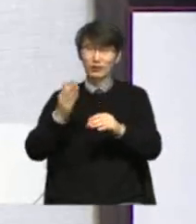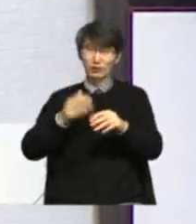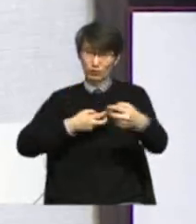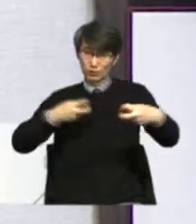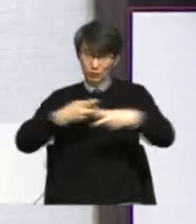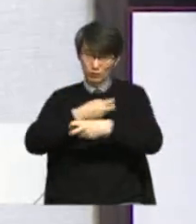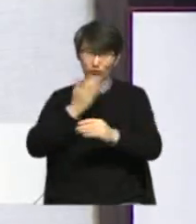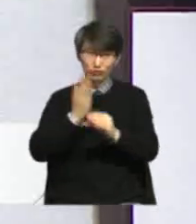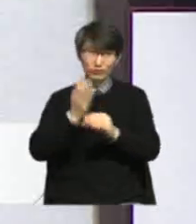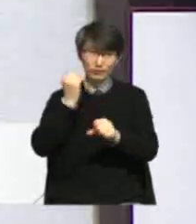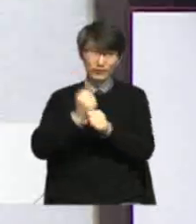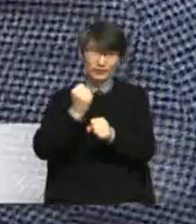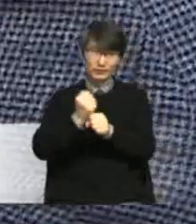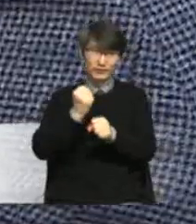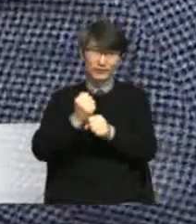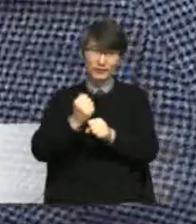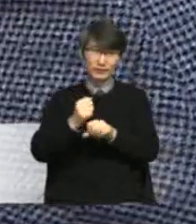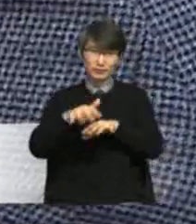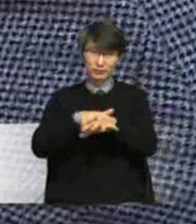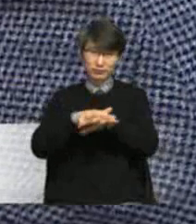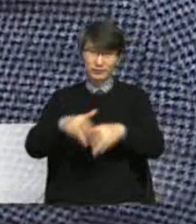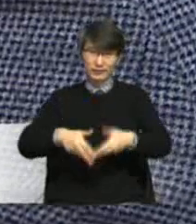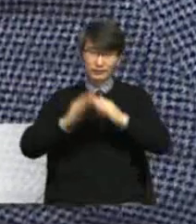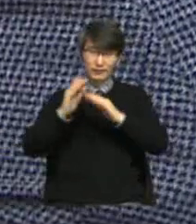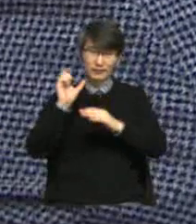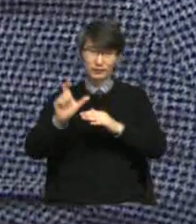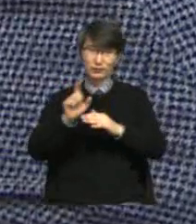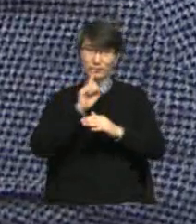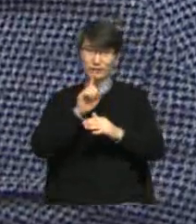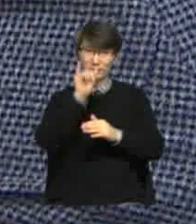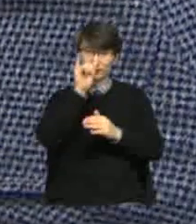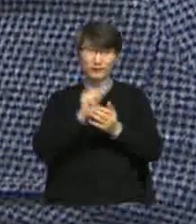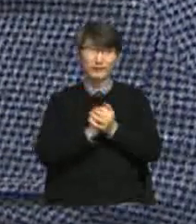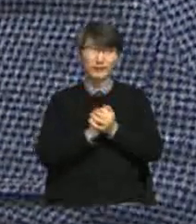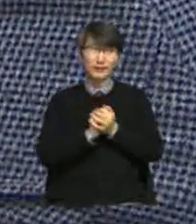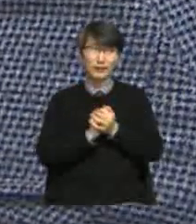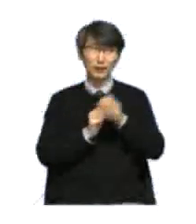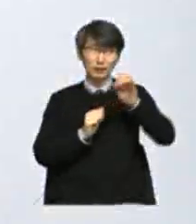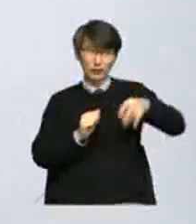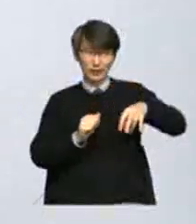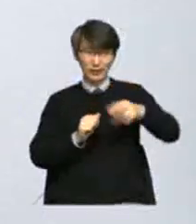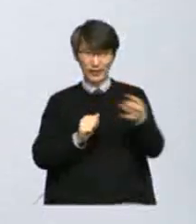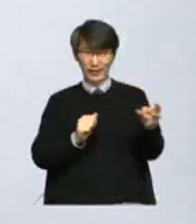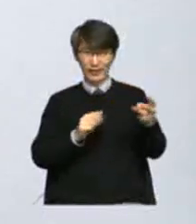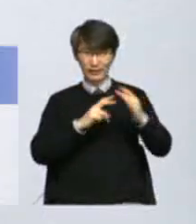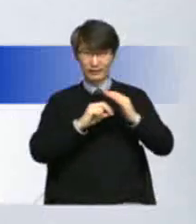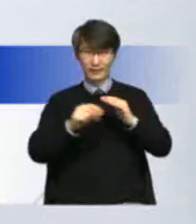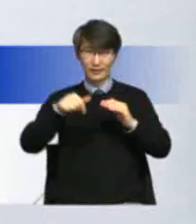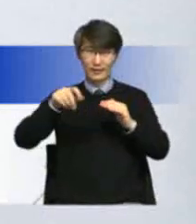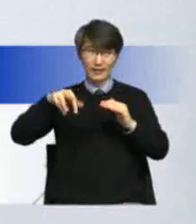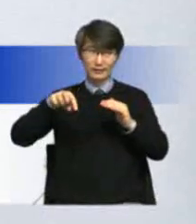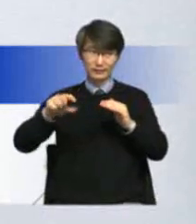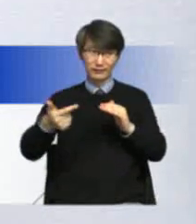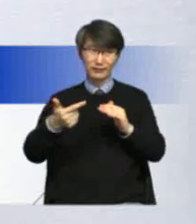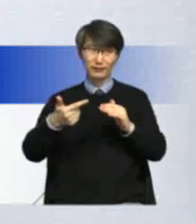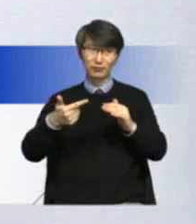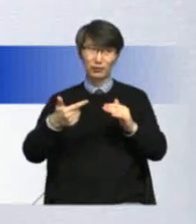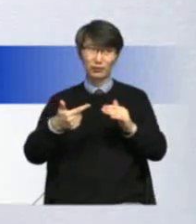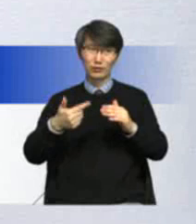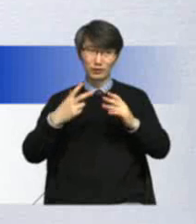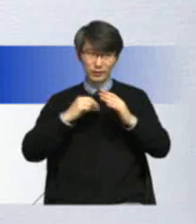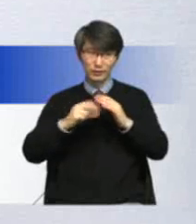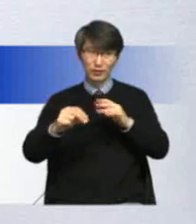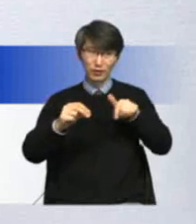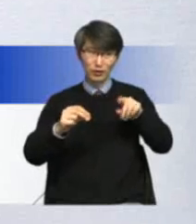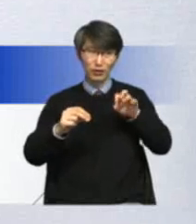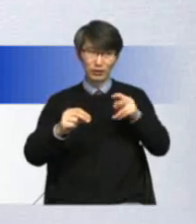만들겠다며 거여역 중심의 교통 체계 구축을 강조했습니다 어미 랙 신사 선율에 가천 선 위에 경쟁 철도 문제 1